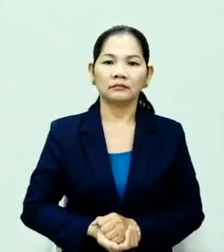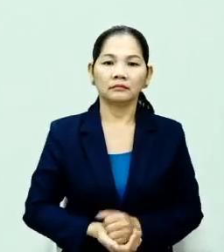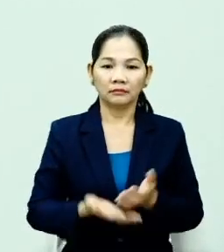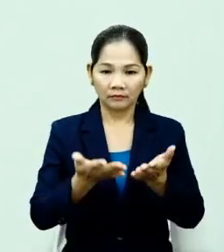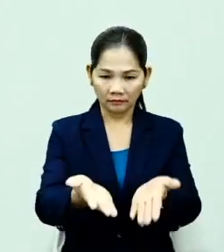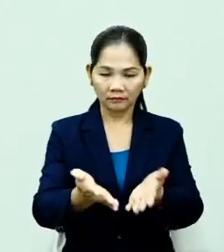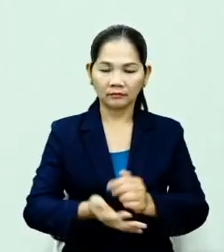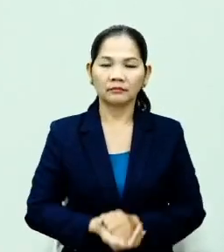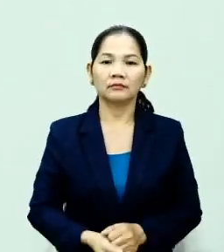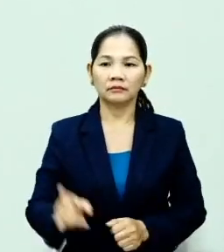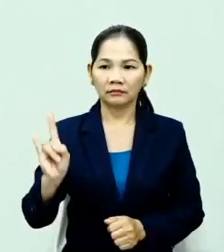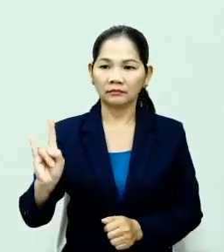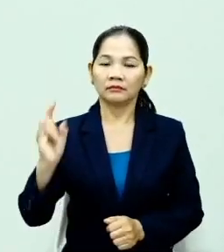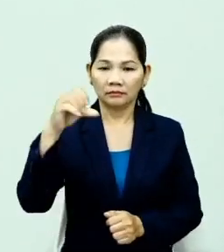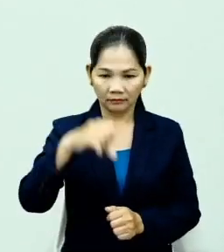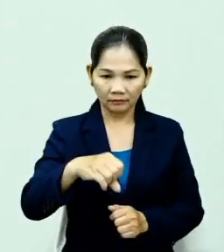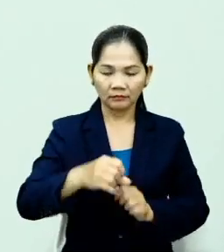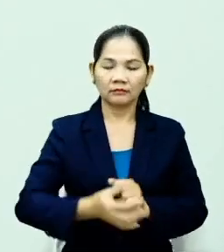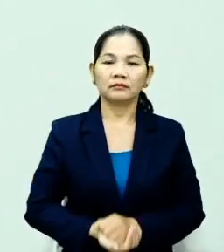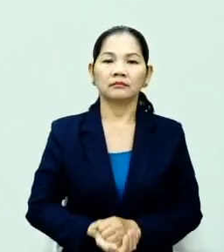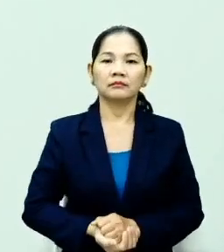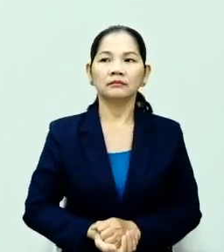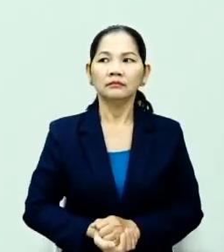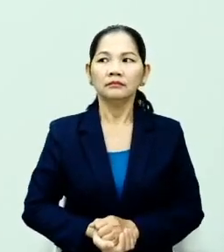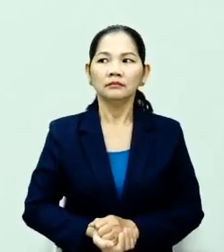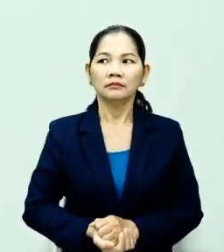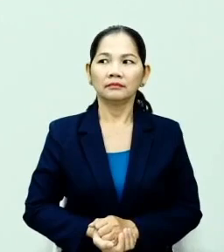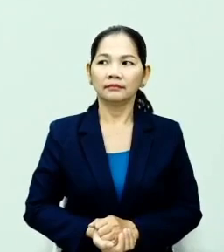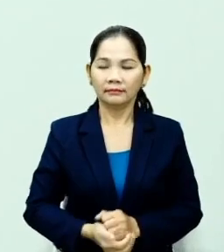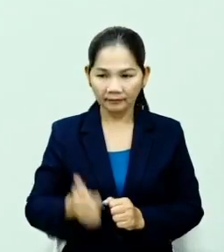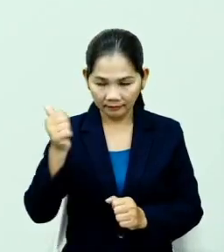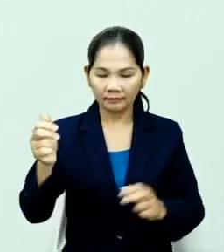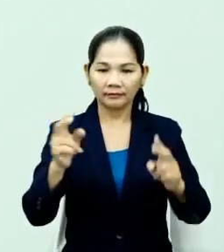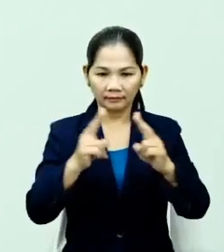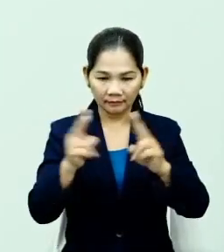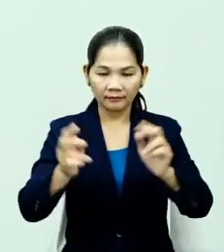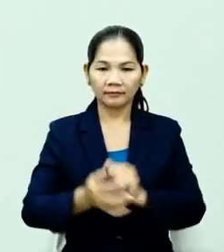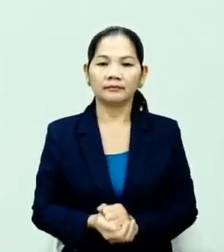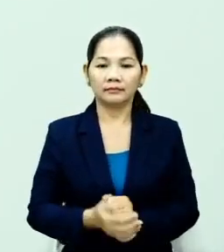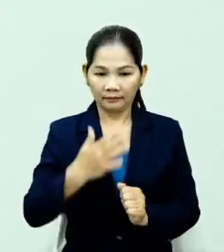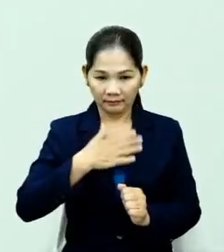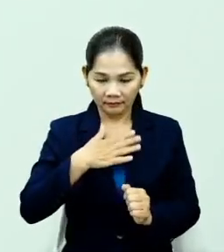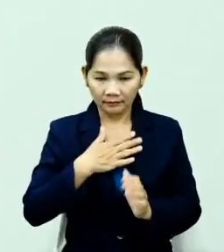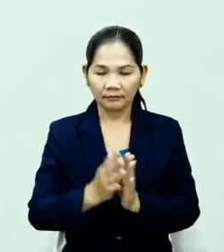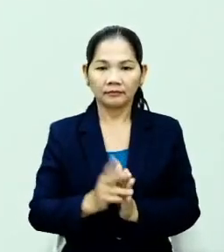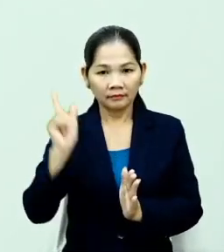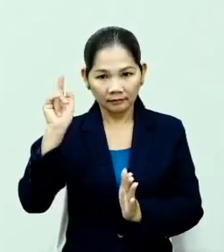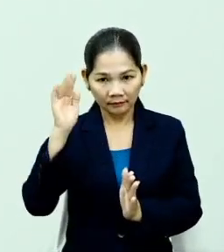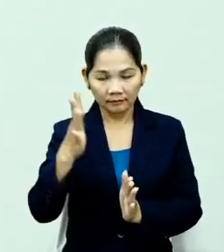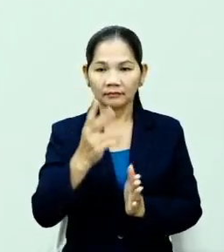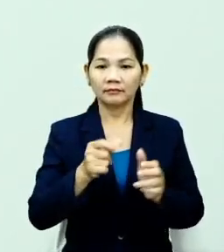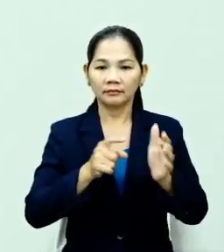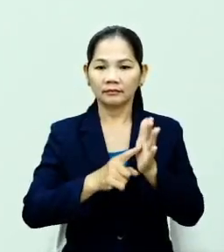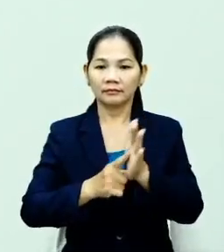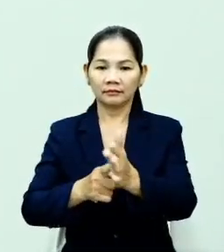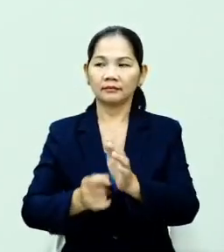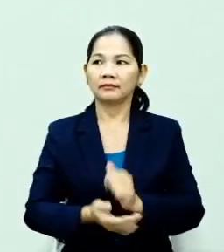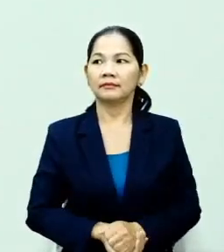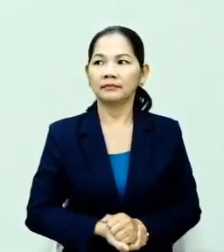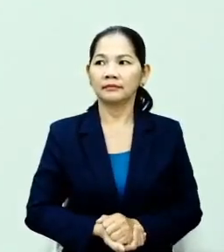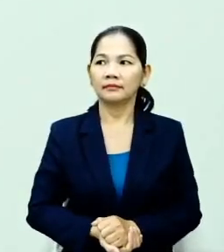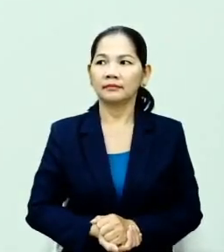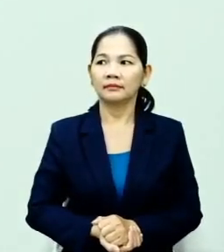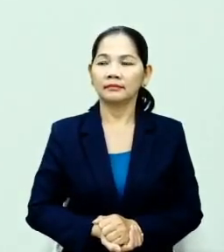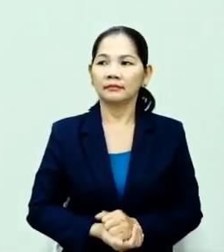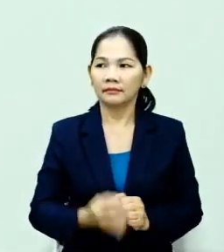bằng lời số địch luôn ấy. Chà, lọ nà con. Chà, nhạc rố miên rụp hiệp mùi tiên đập bầy bằng hàng con. Chà,